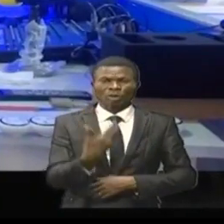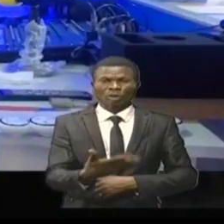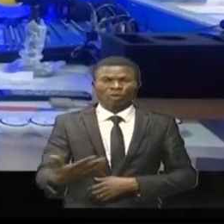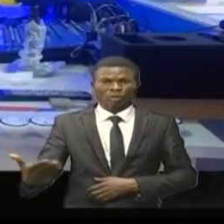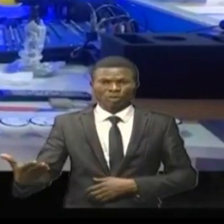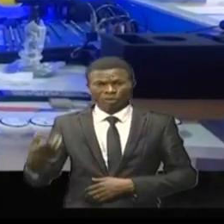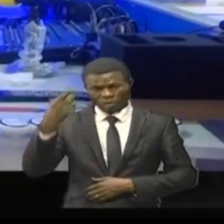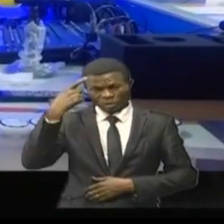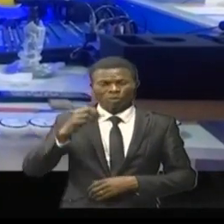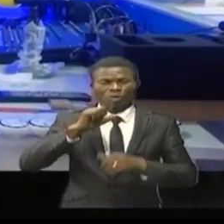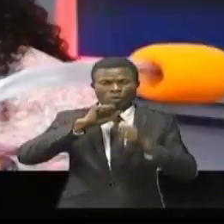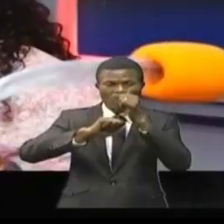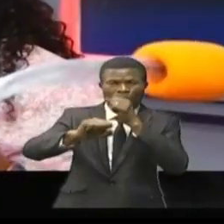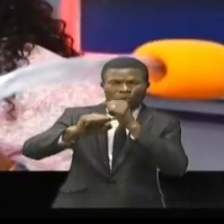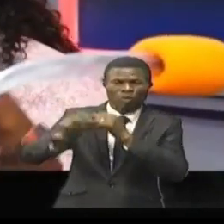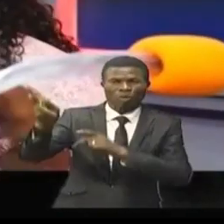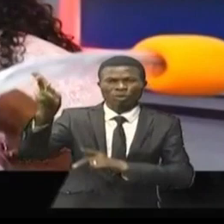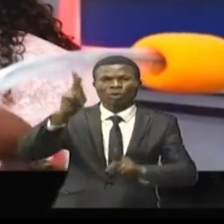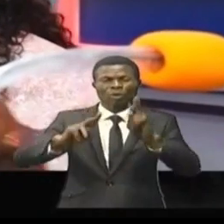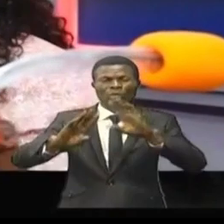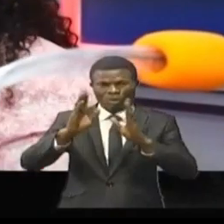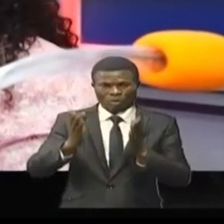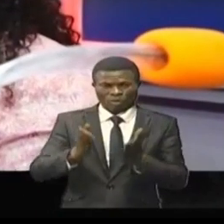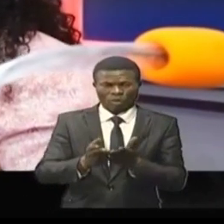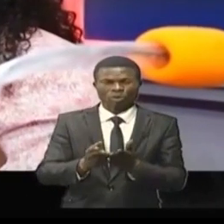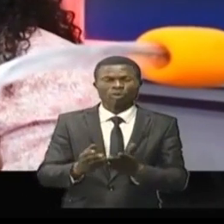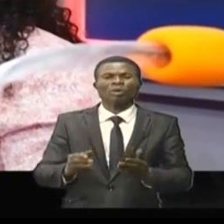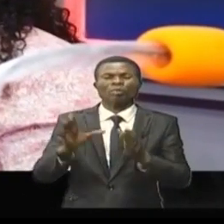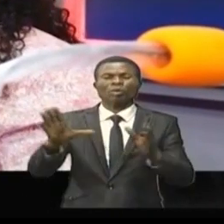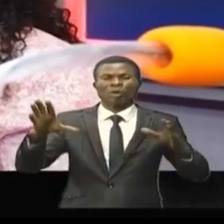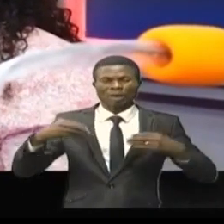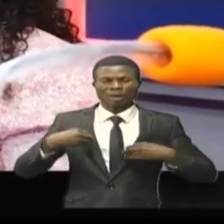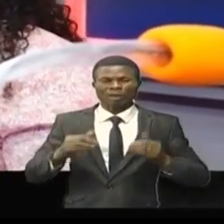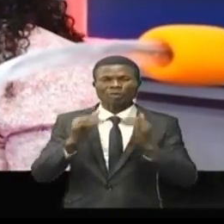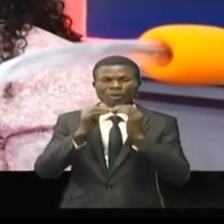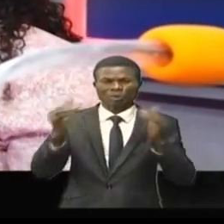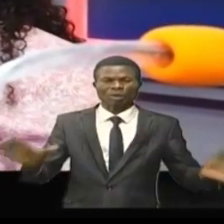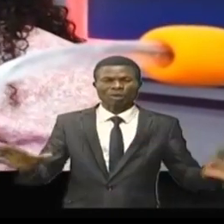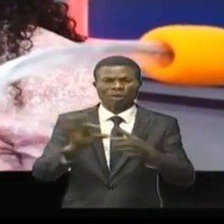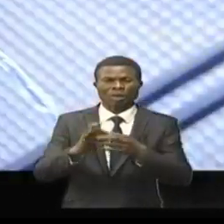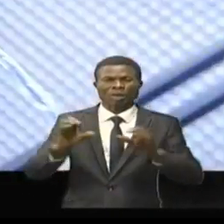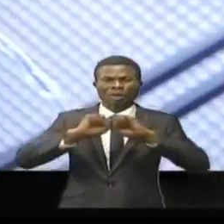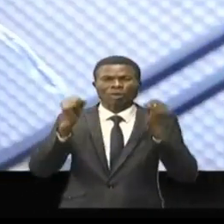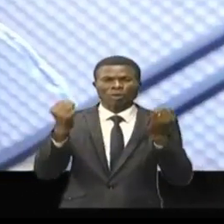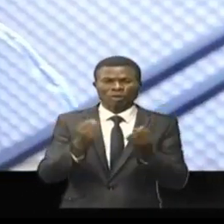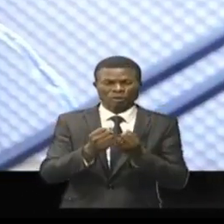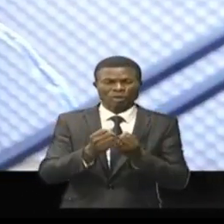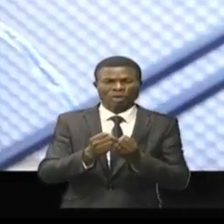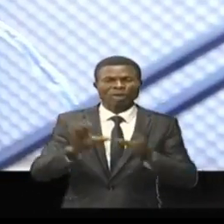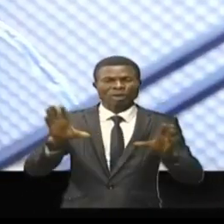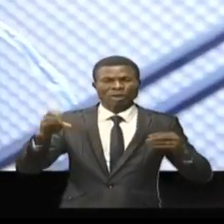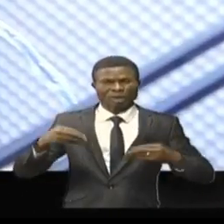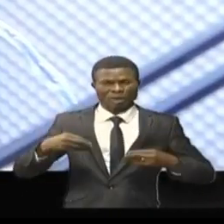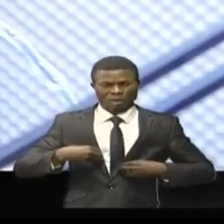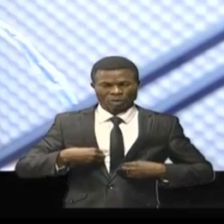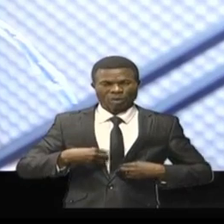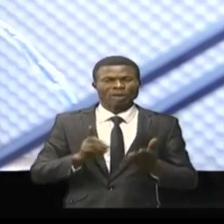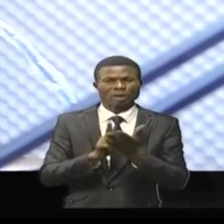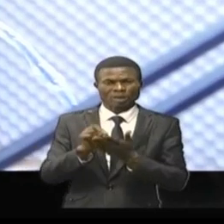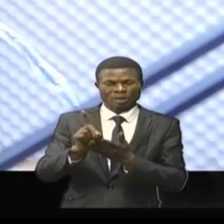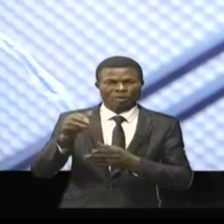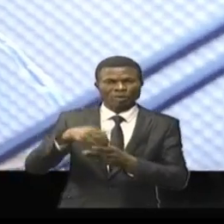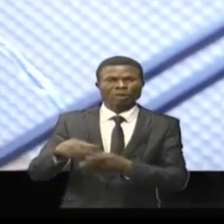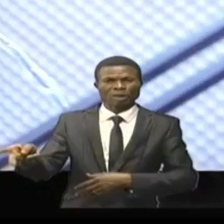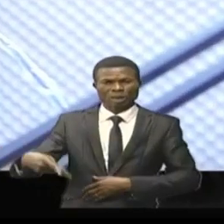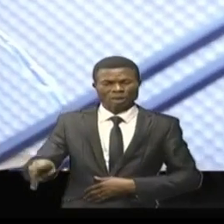qu'ils sensibilisent la population sur la cohabitation pacifique, la cohésion sociale et la tolérance, deux vertus dont la province